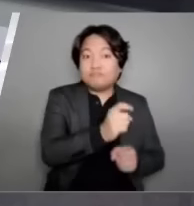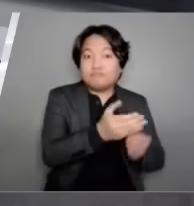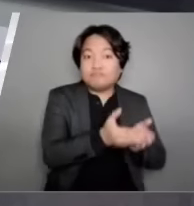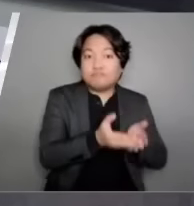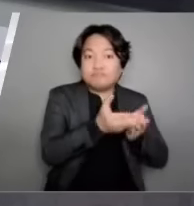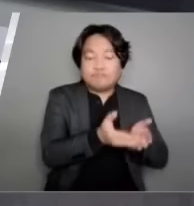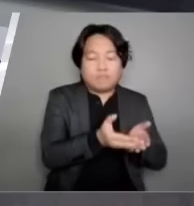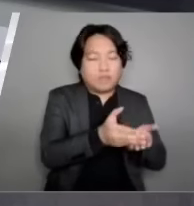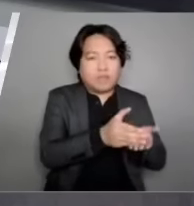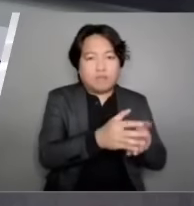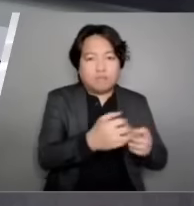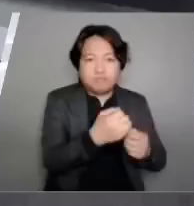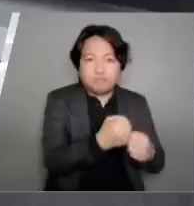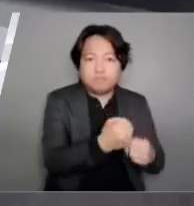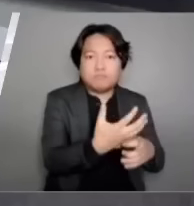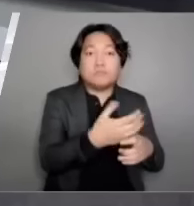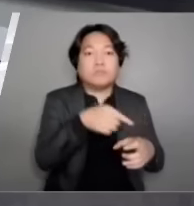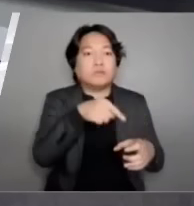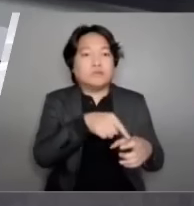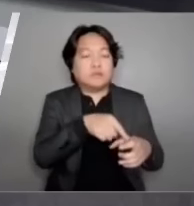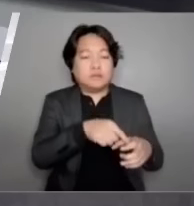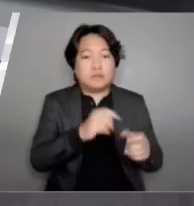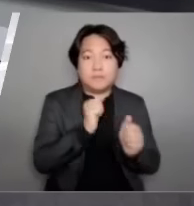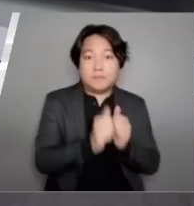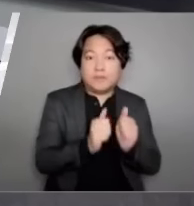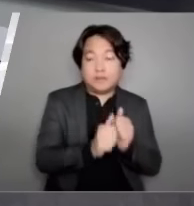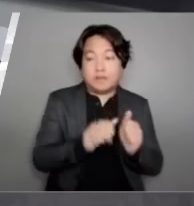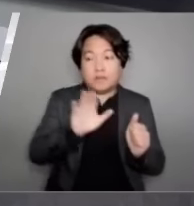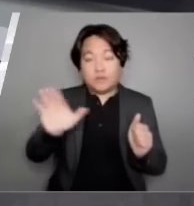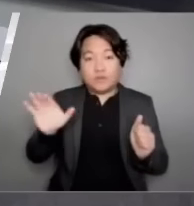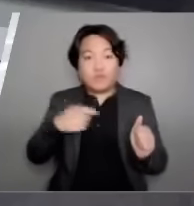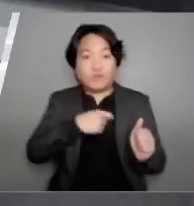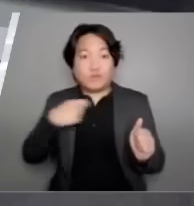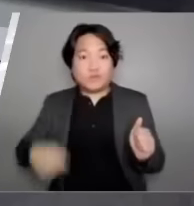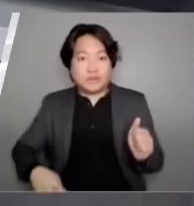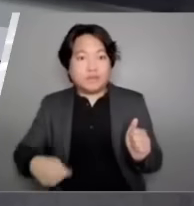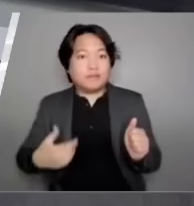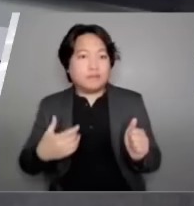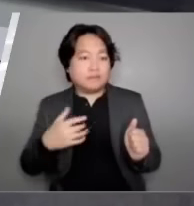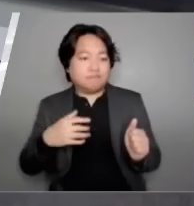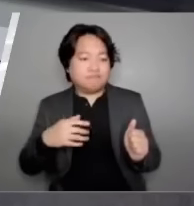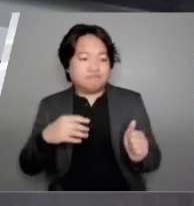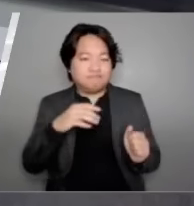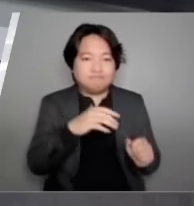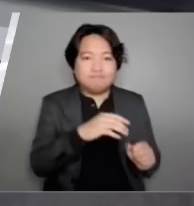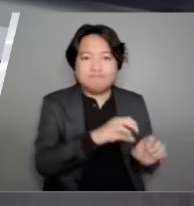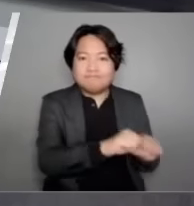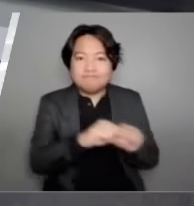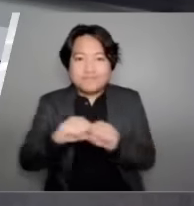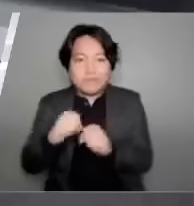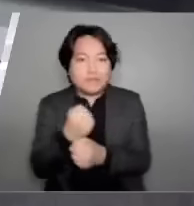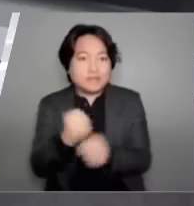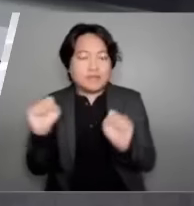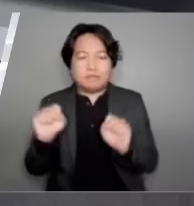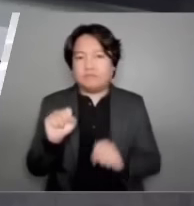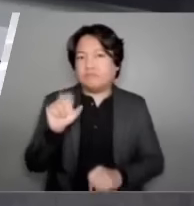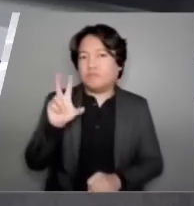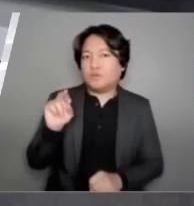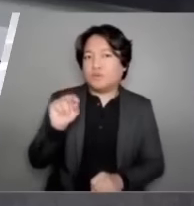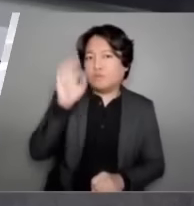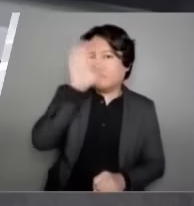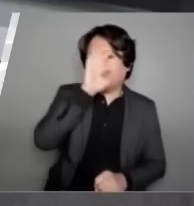yan ang mismong nasugatang Pinoy at ng Philippine Coast Guard na hinarang pa ng China Coast Guard sa gitna ng rescue operation.